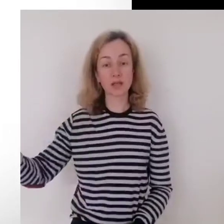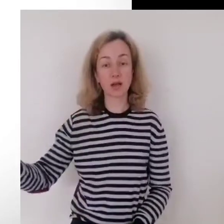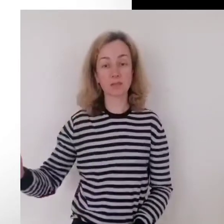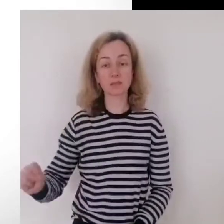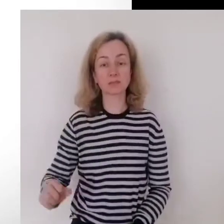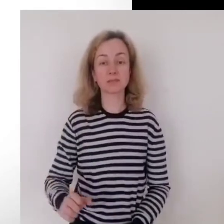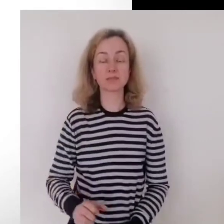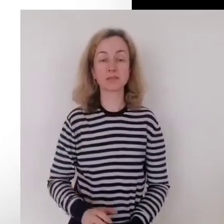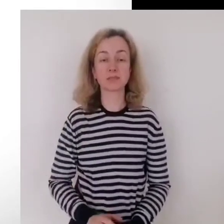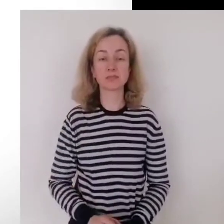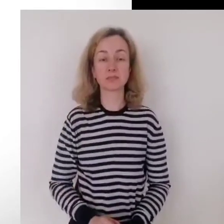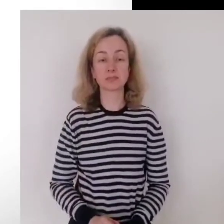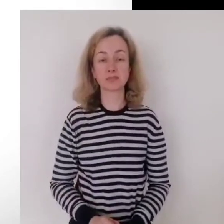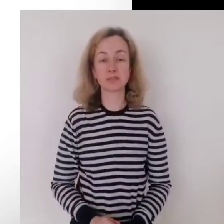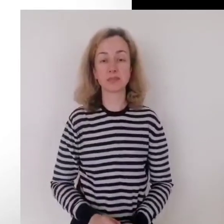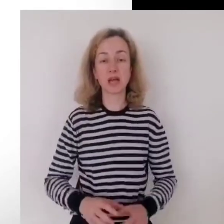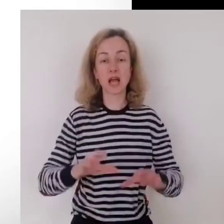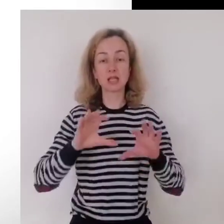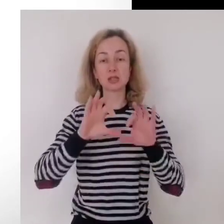ковбаса,